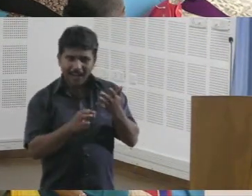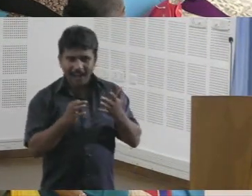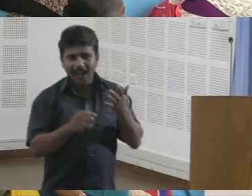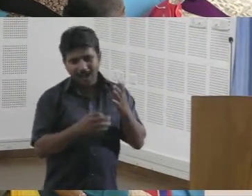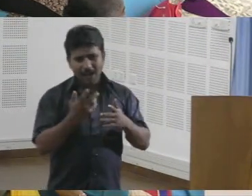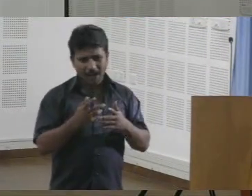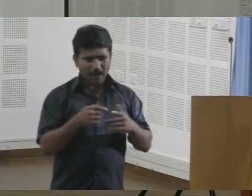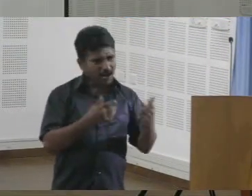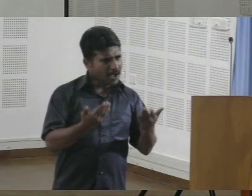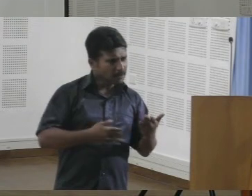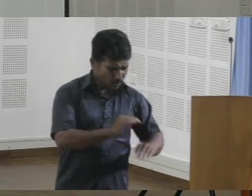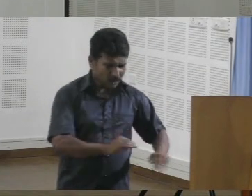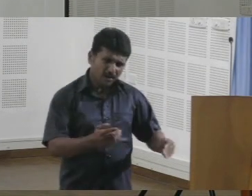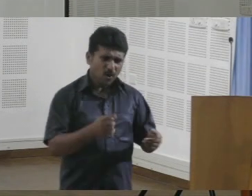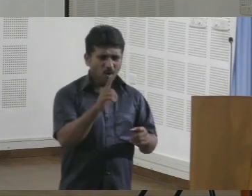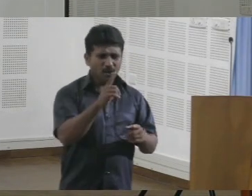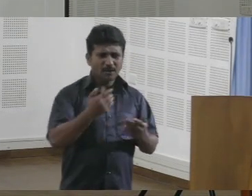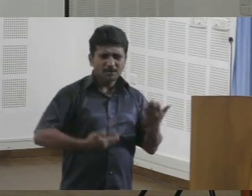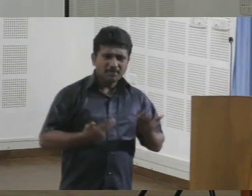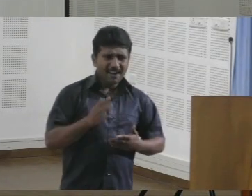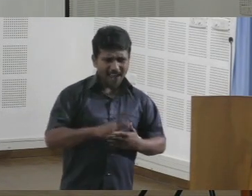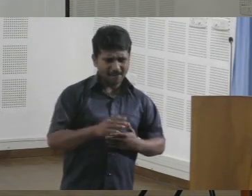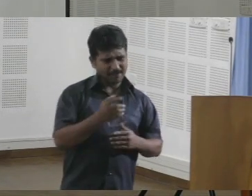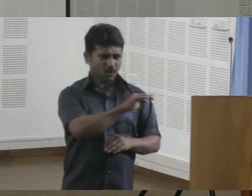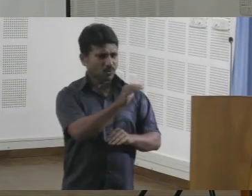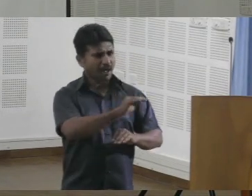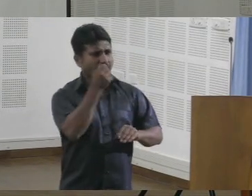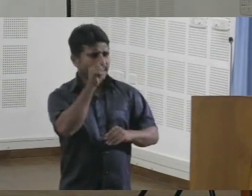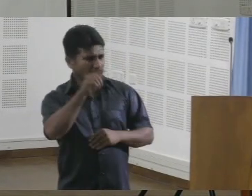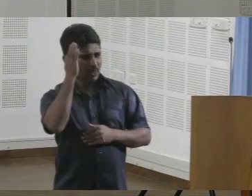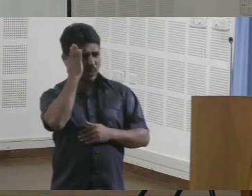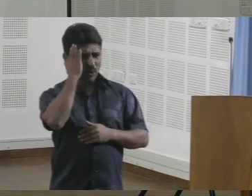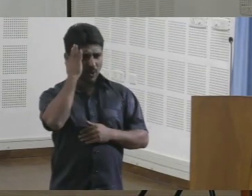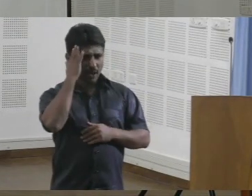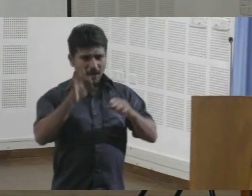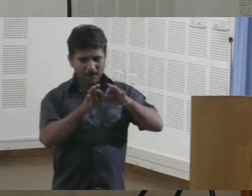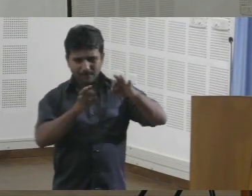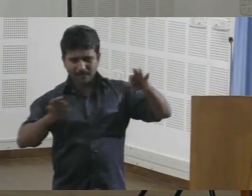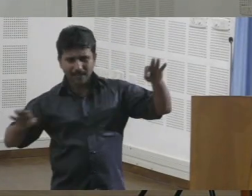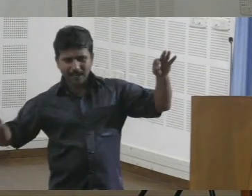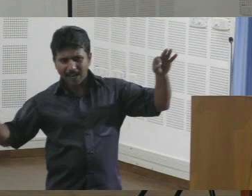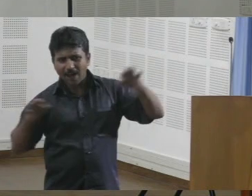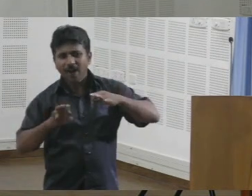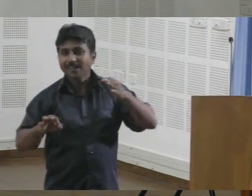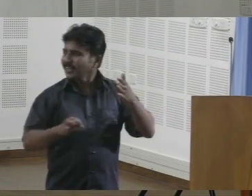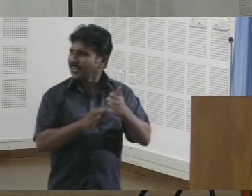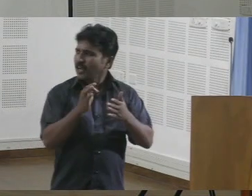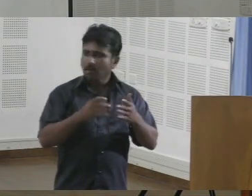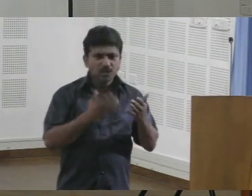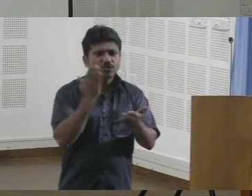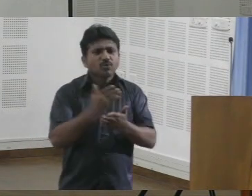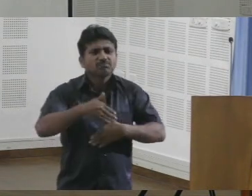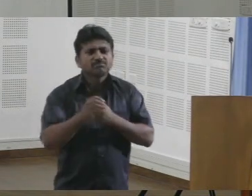ബിഹേവിയർ ഉണ്ടാവും. അവർക്ക് ഫ്രീ ടൈം കിട്ടിയാൽ അവർ അതന്നെയായിരിക്കും ചെയ്തുകൊണ്ടിരിക്കുക. അപ്പോൾ ഈ ലോങ് ത്രെഡ് വെച്ച് സ്റ്റിം ചെയ്യുന്നത് എനിക്ക് മനസ്സിലായി അത് നിർത്താൻ